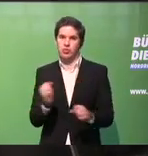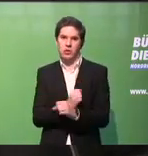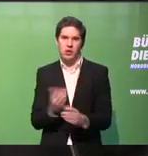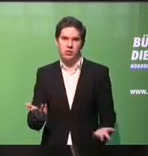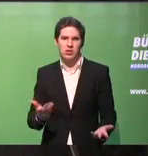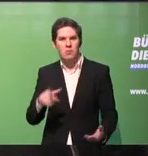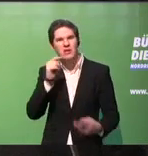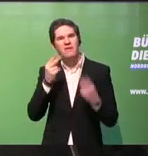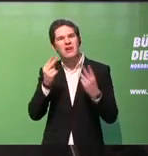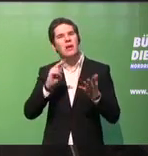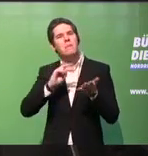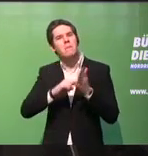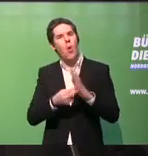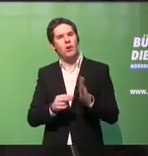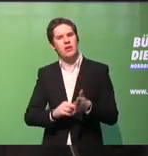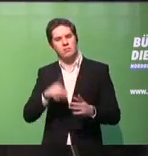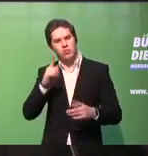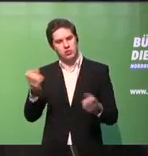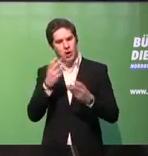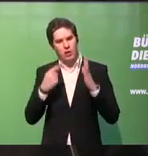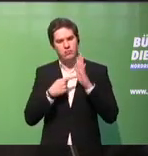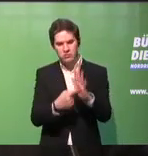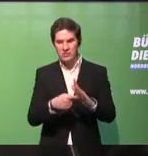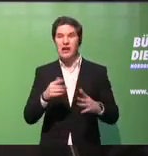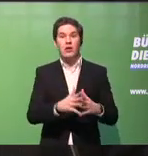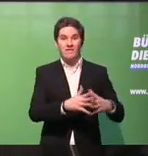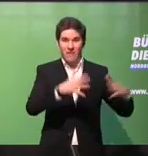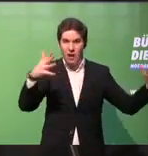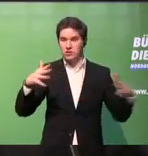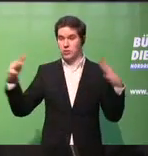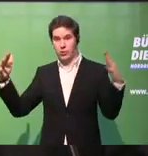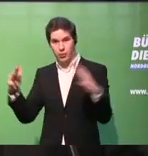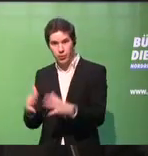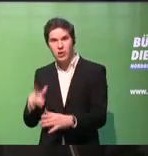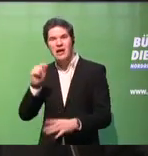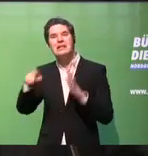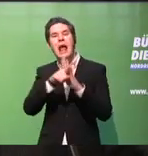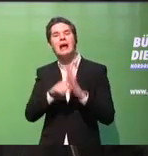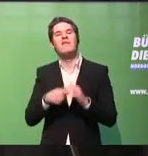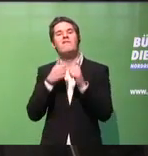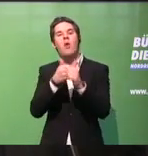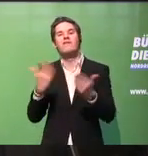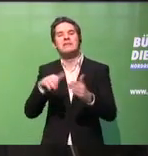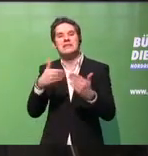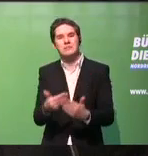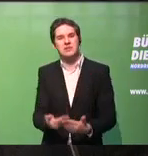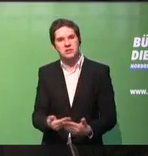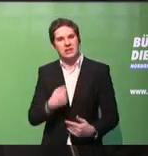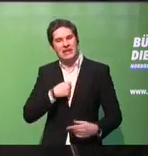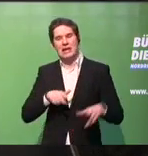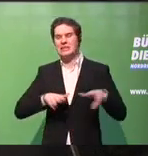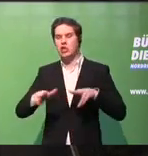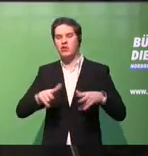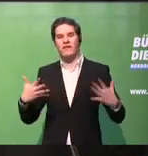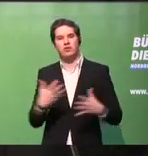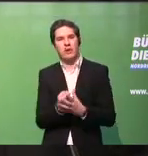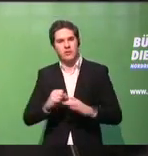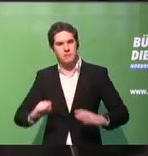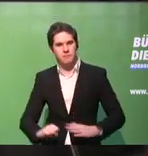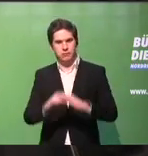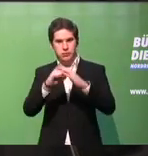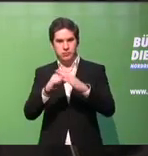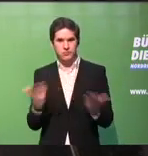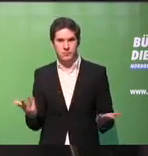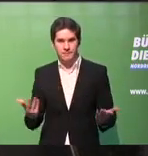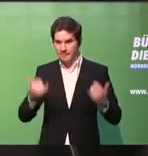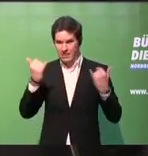wie wir in Europa den negativen Folgen von Wachsen und Schrumpfen gesellschaftlich begegnen. Um die europäische Plunder- und